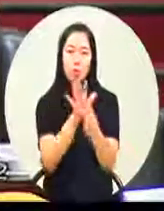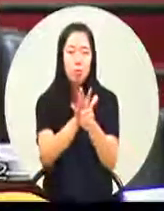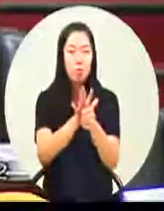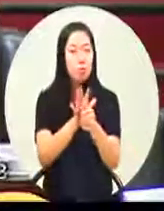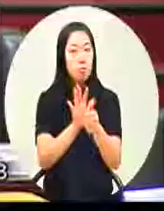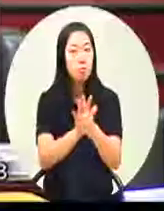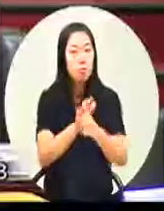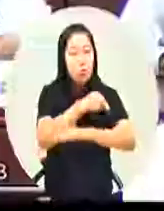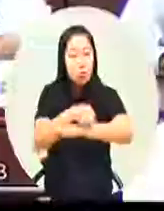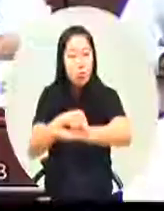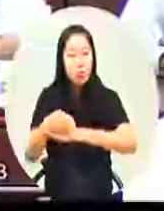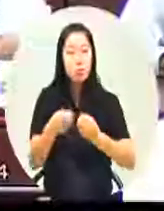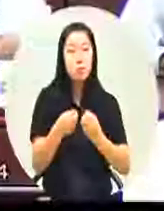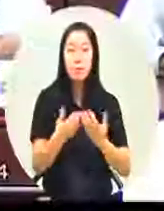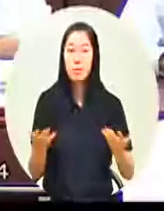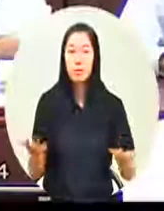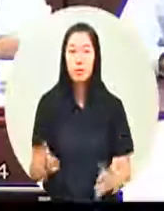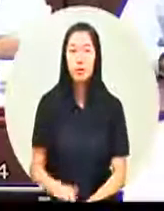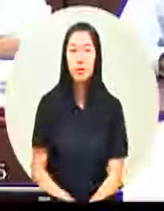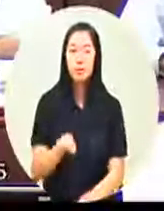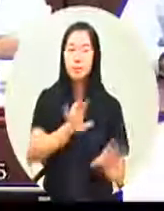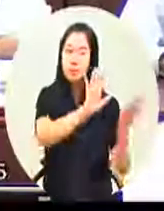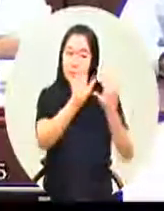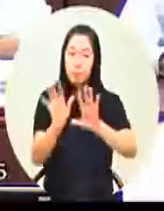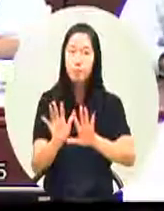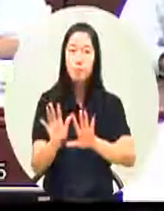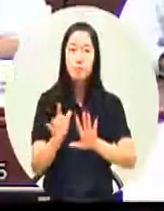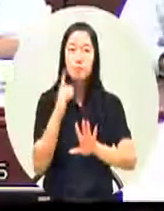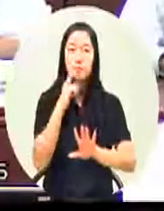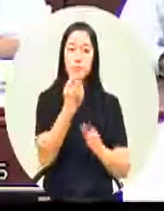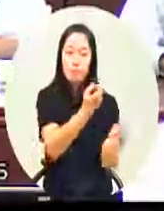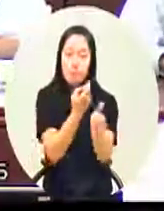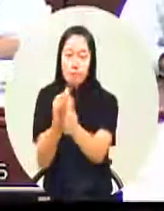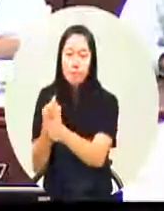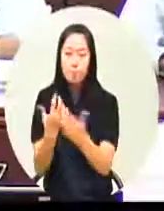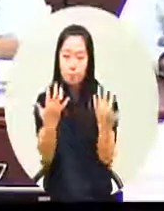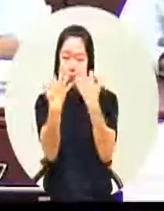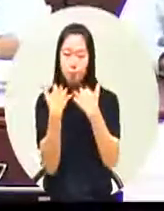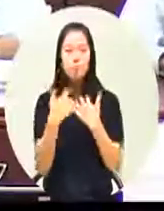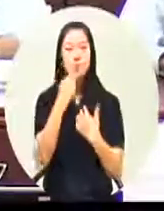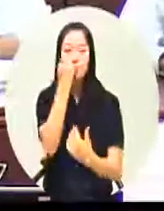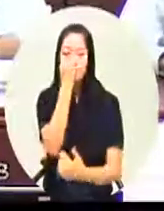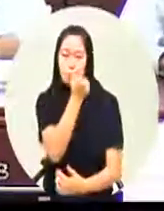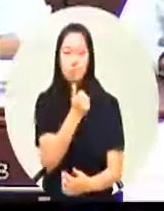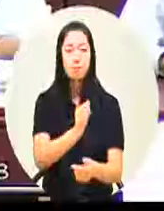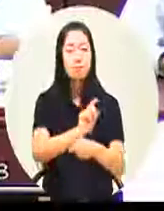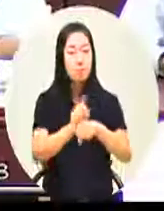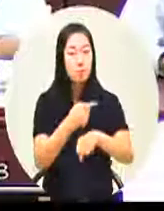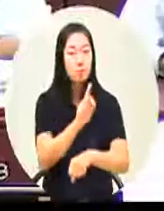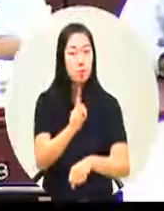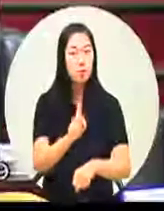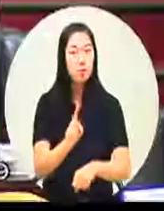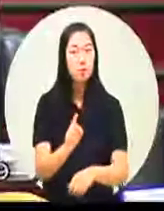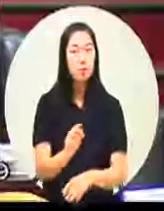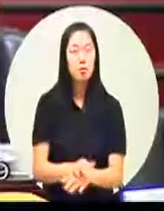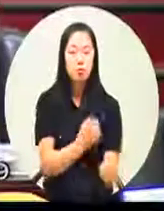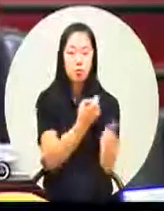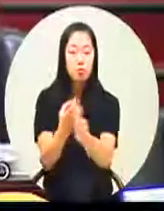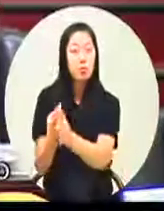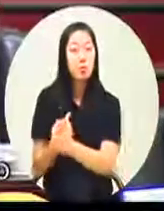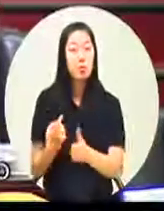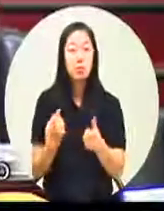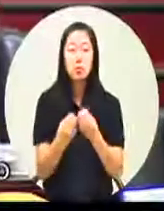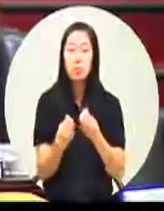为呢？ 风景区最主要它会吸引游客，当然有它的特殊性。 吸引游客要怎么样才能吸引